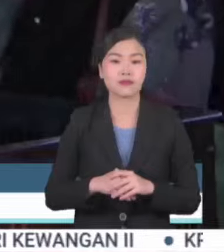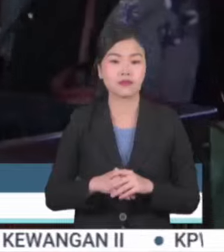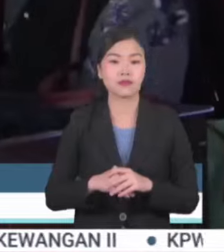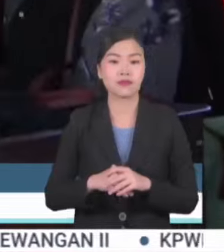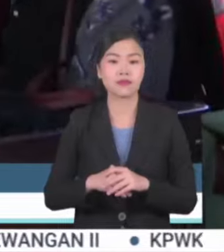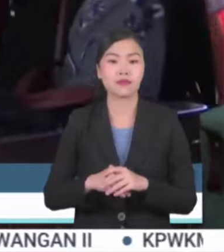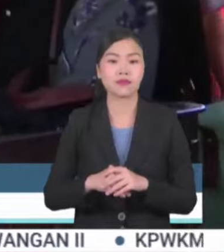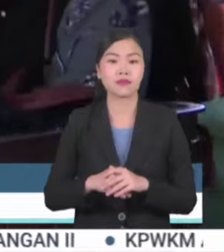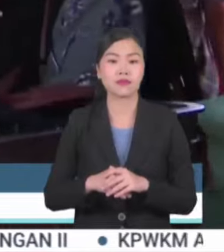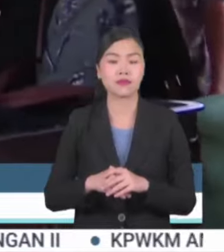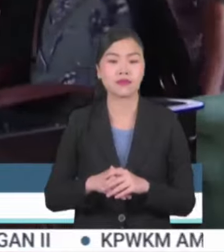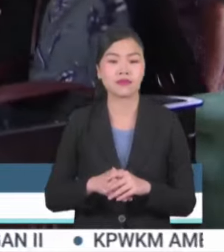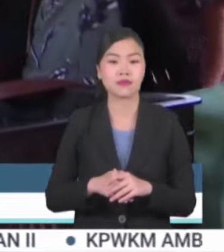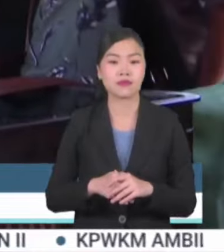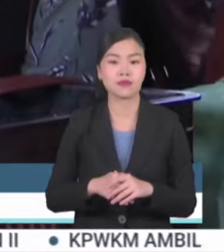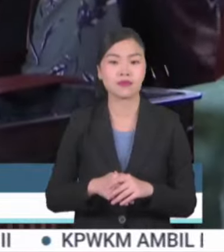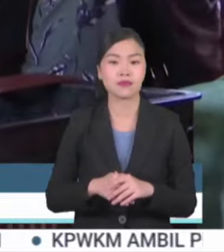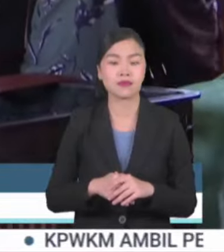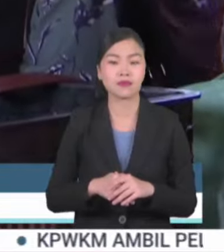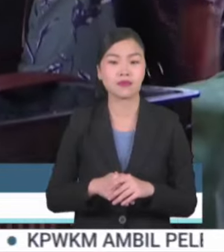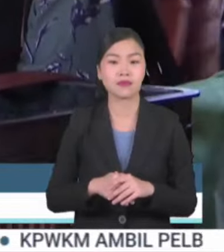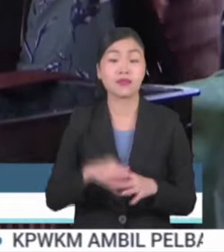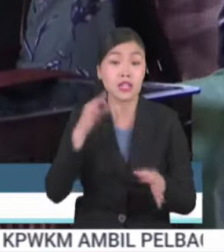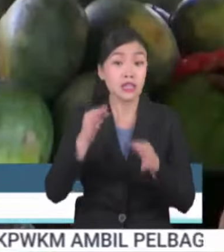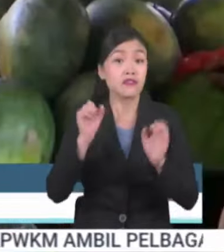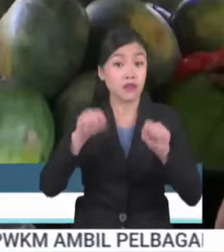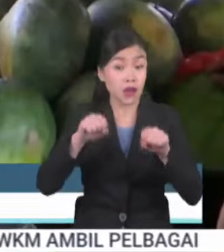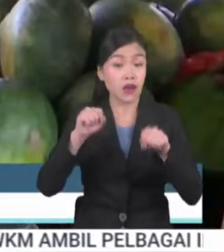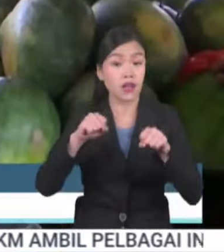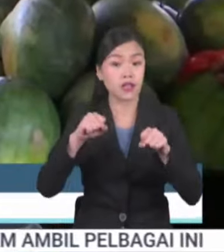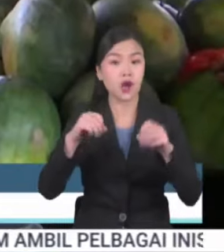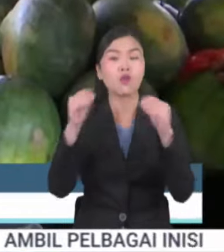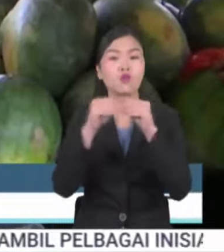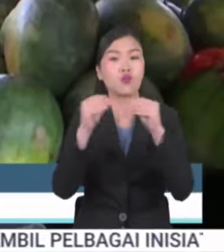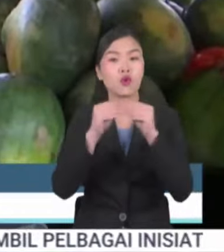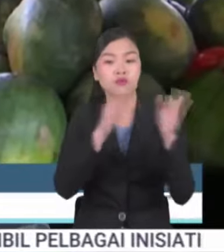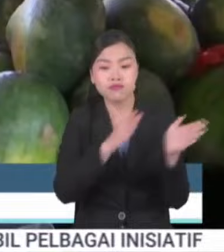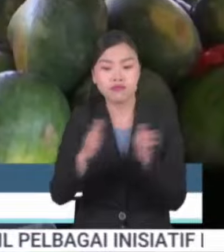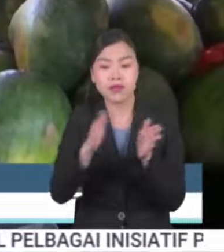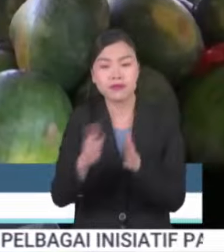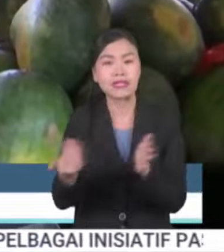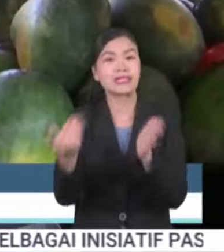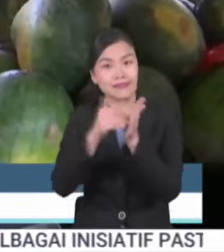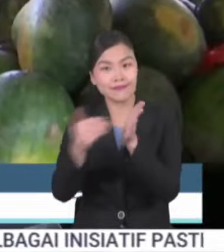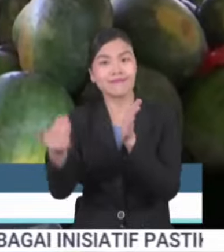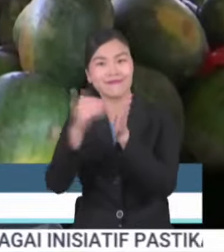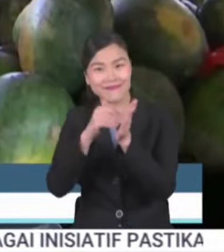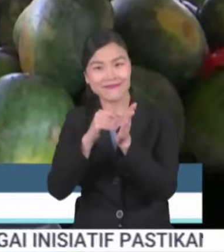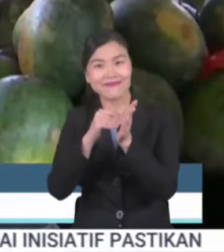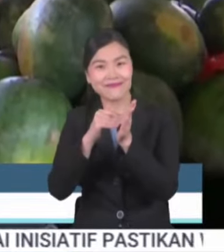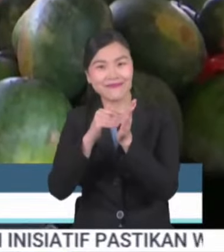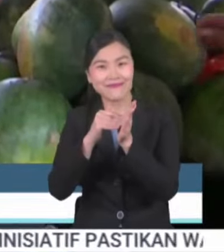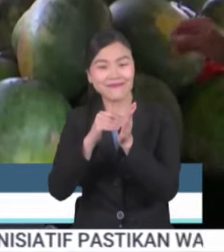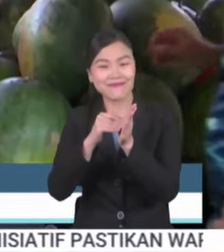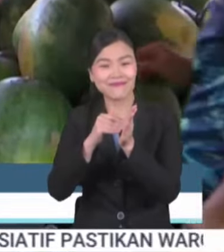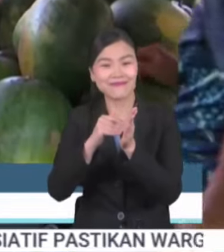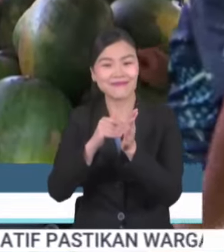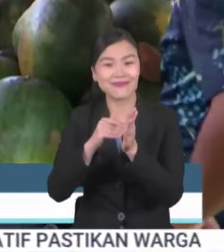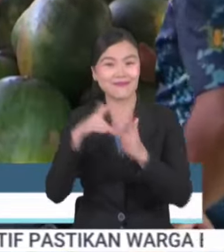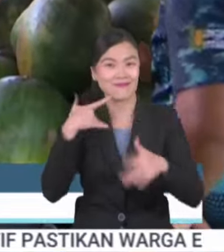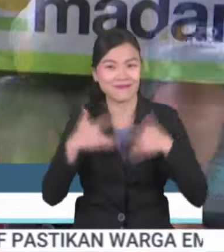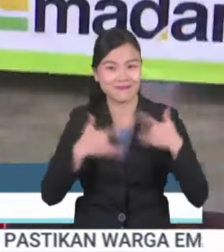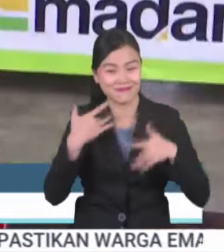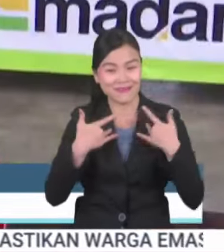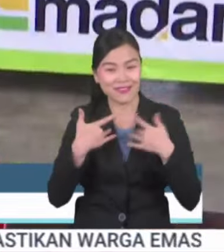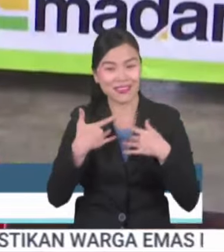Jangan-jangan dapat barang murah selalu kan. Kalau boleh tu, kalau perbandingkan lagi tu lagi kerak-kerak sakit kan bagi lah seronok